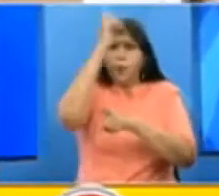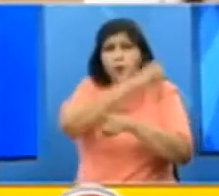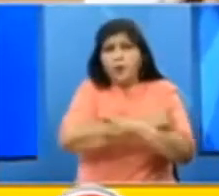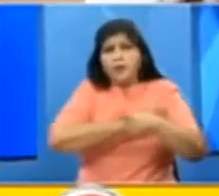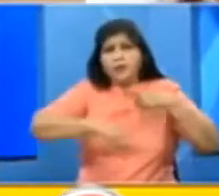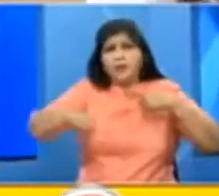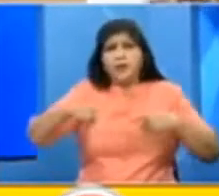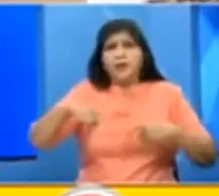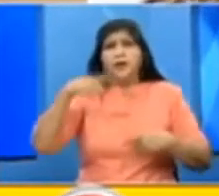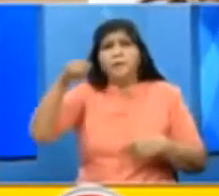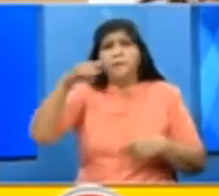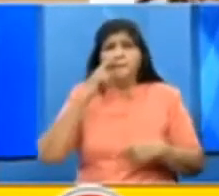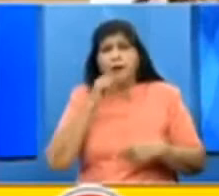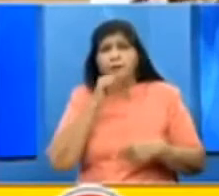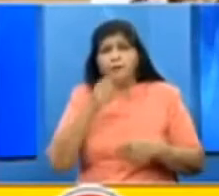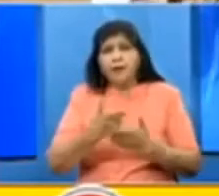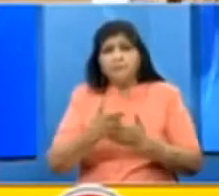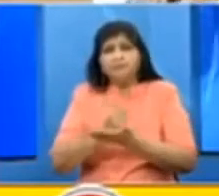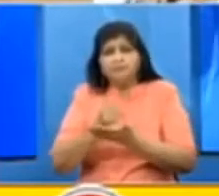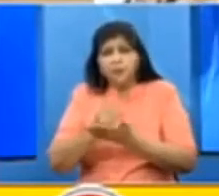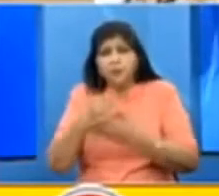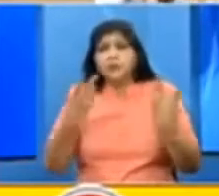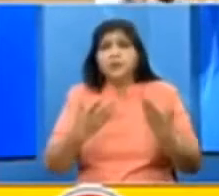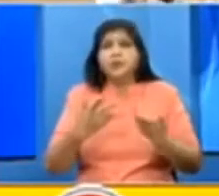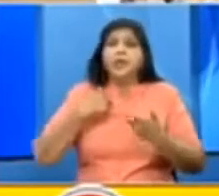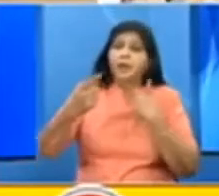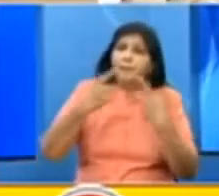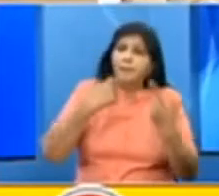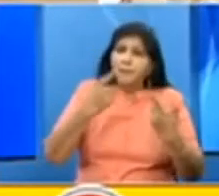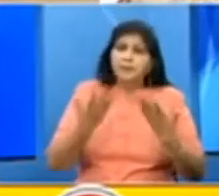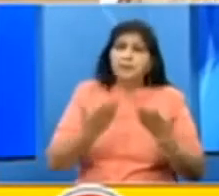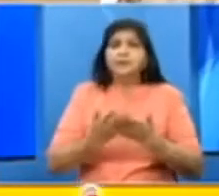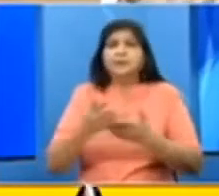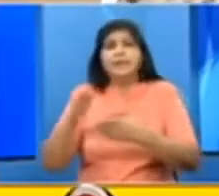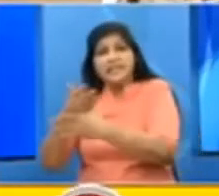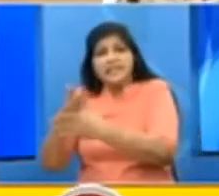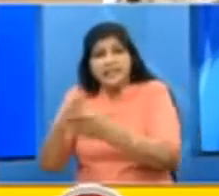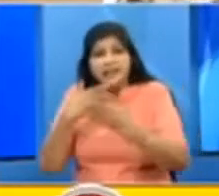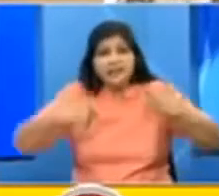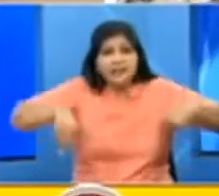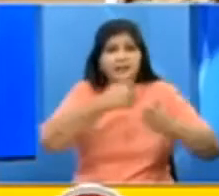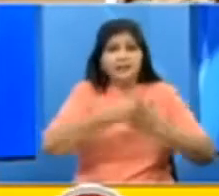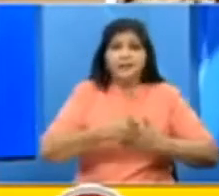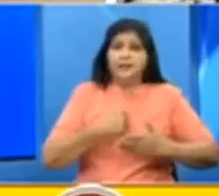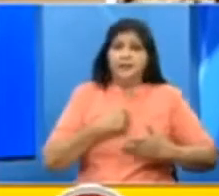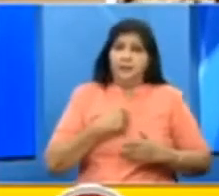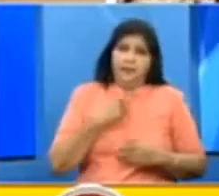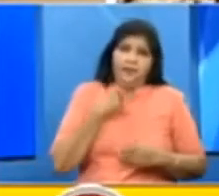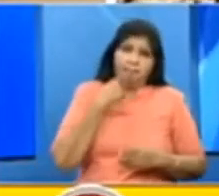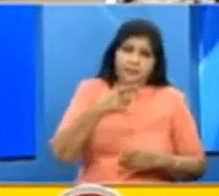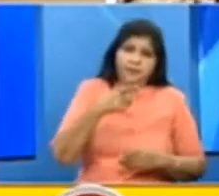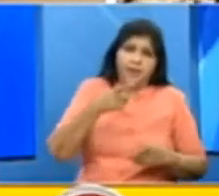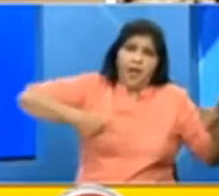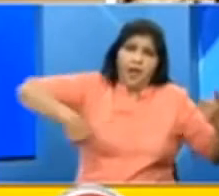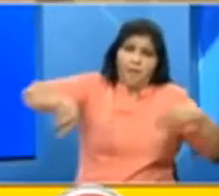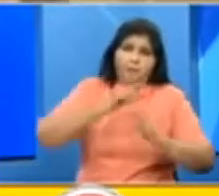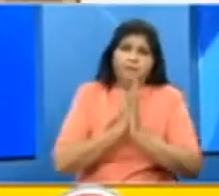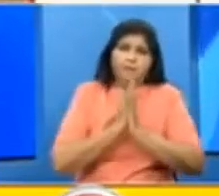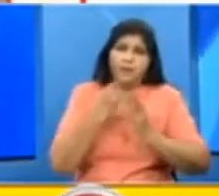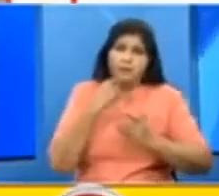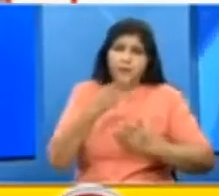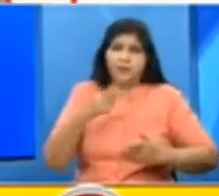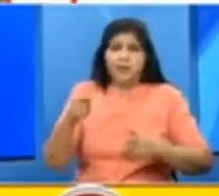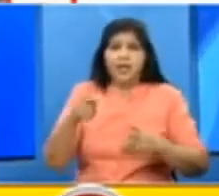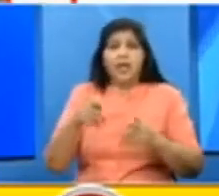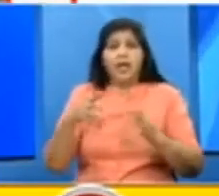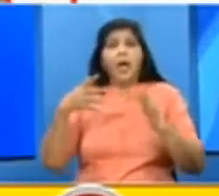माताओं के त्याग के बारे में एक दूसरे को बताएं, शेयर करें। मैं साथियों आपसे एक आग्रह करता हूं। आज एक वेबसाइट